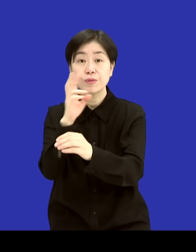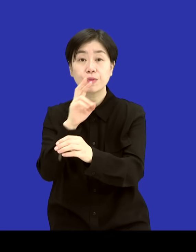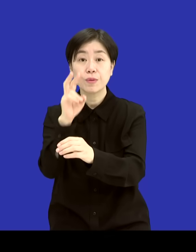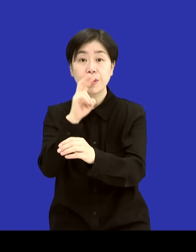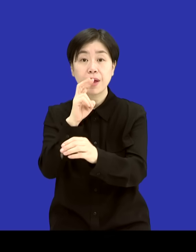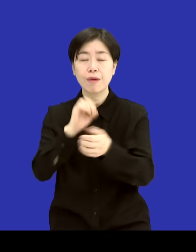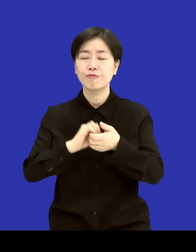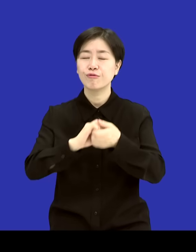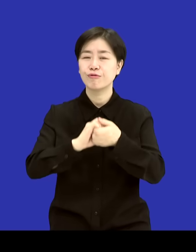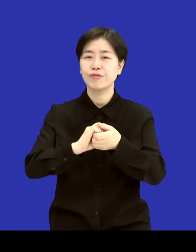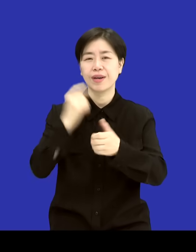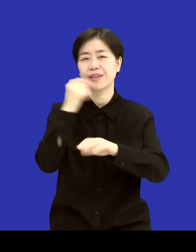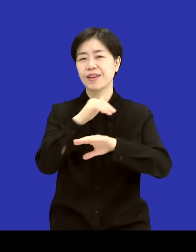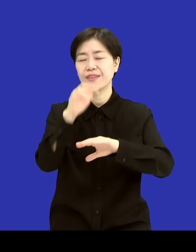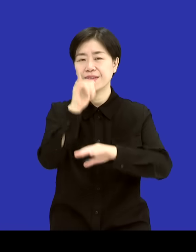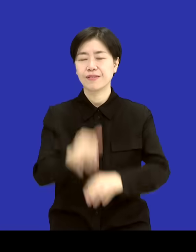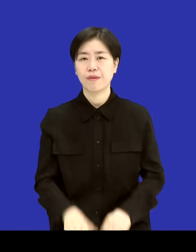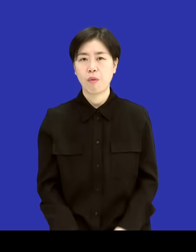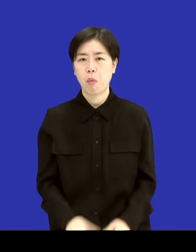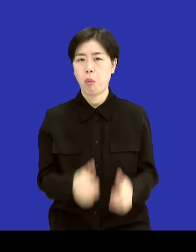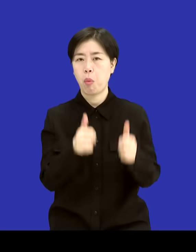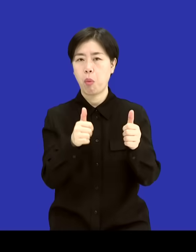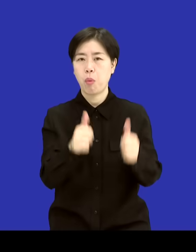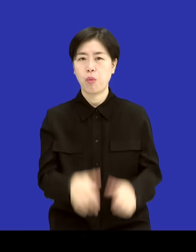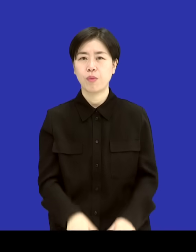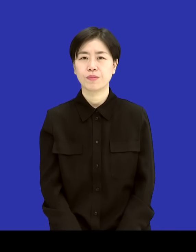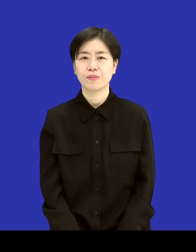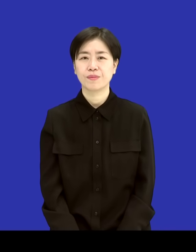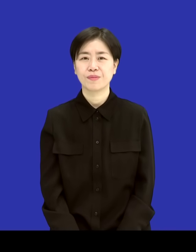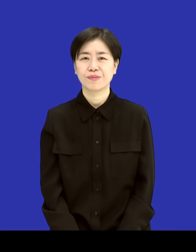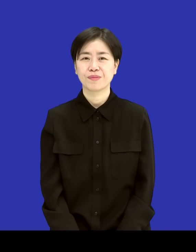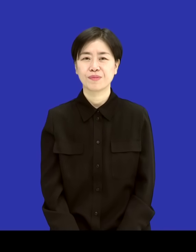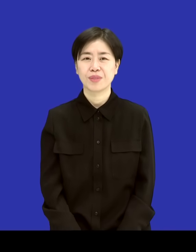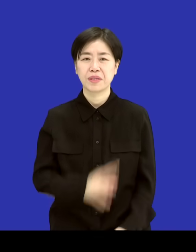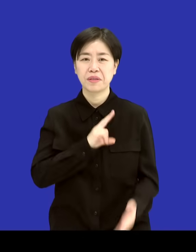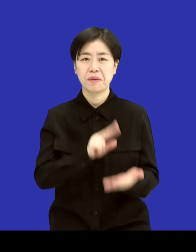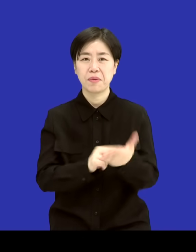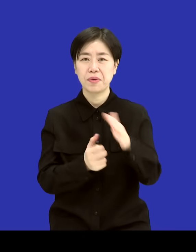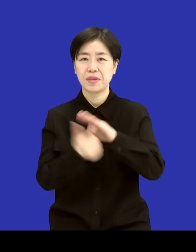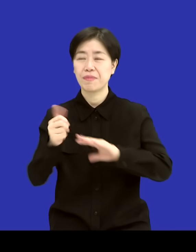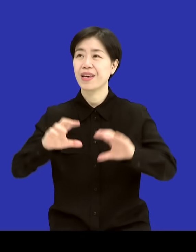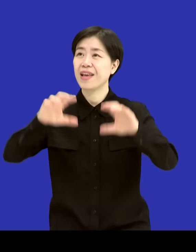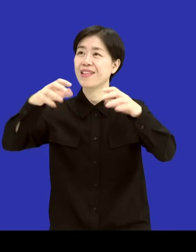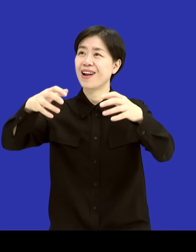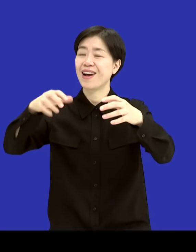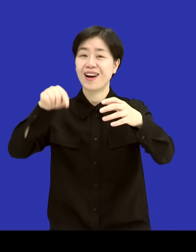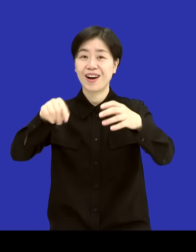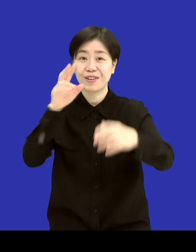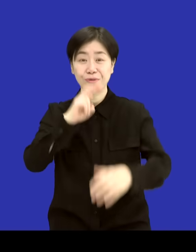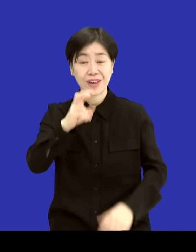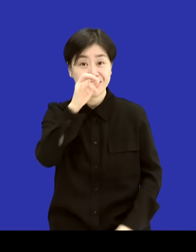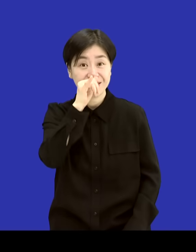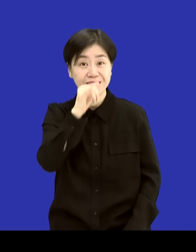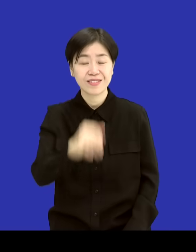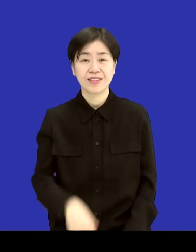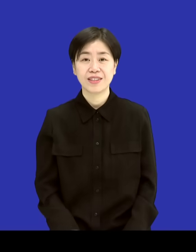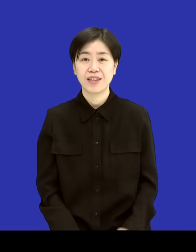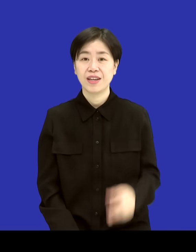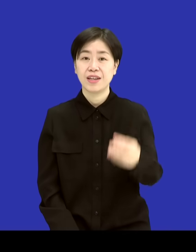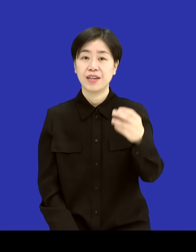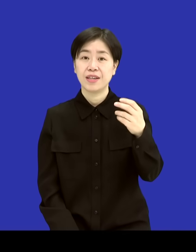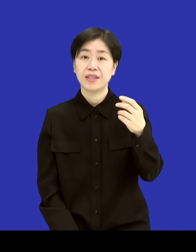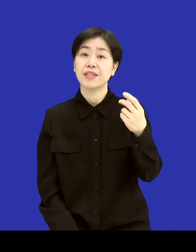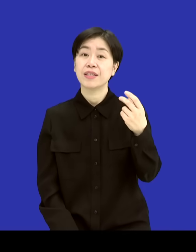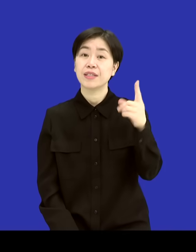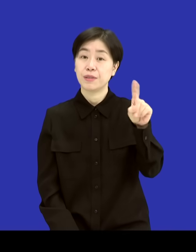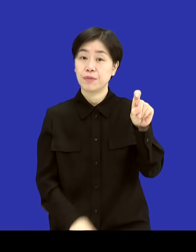네. 그러려고 하고 있습니다. 대단하네요. 희망의 나라로 부르나요? 희망의 나라. 항상 많이 부르시거든요. 정확히 11월 18일